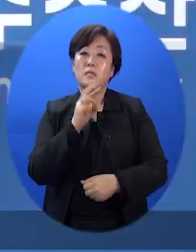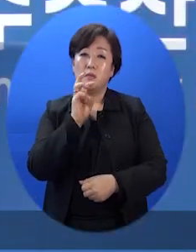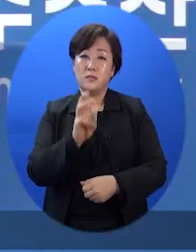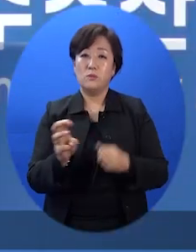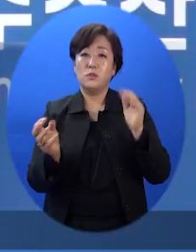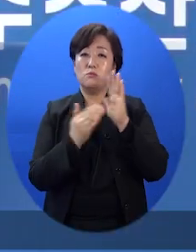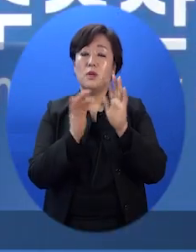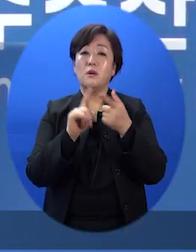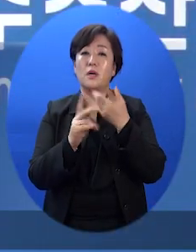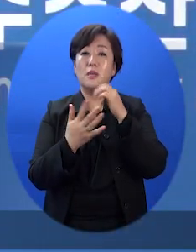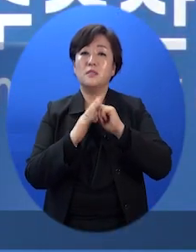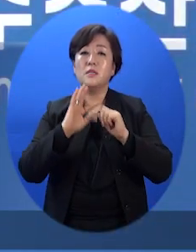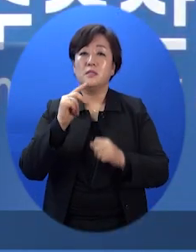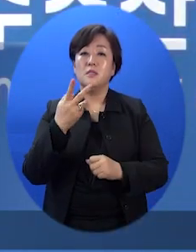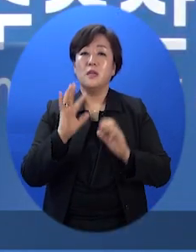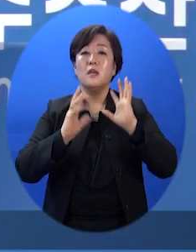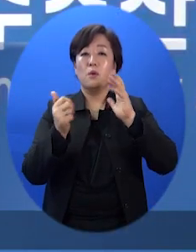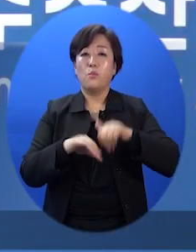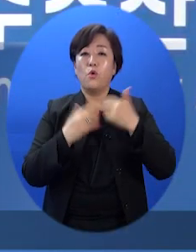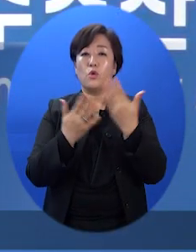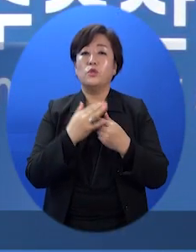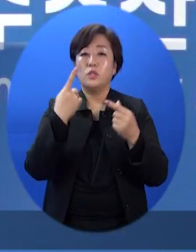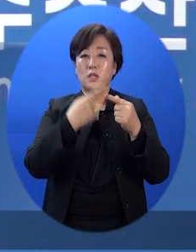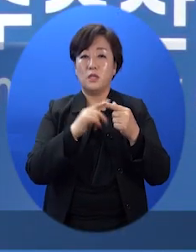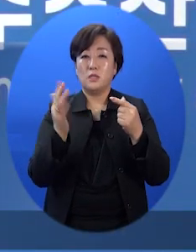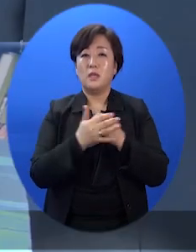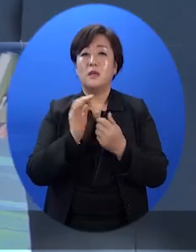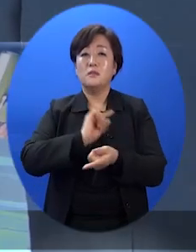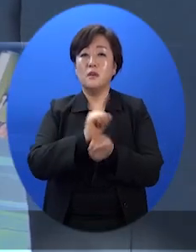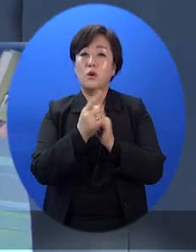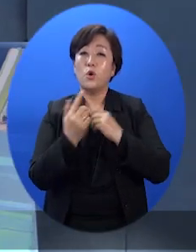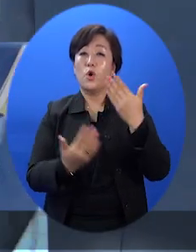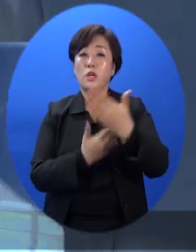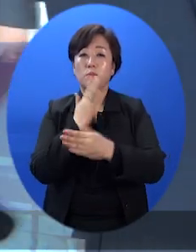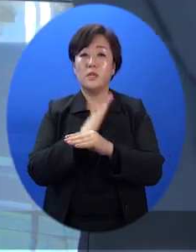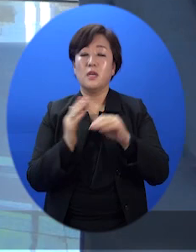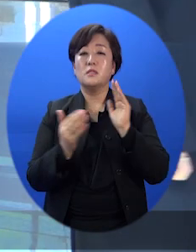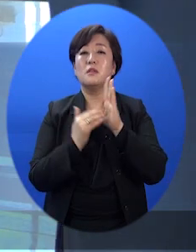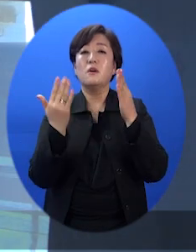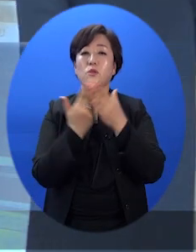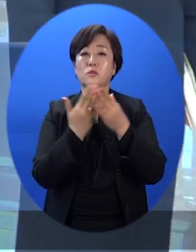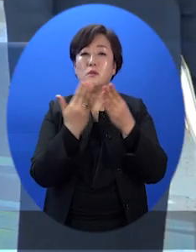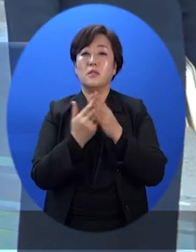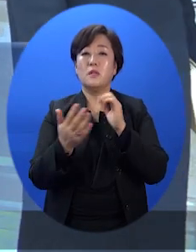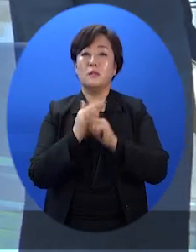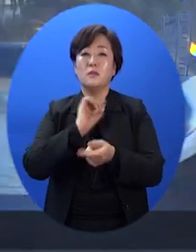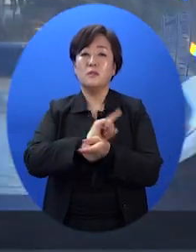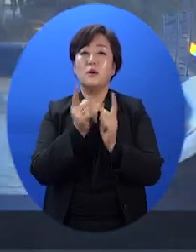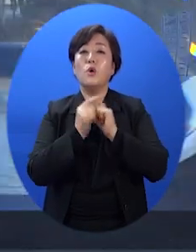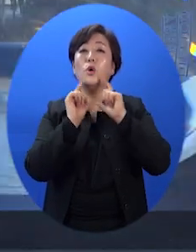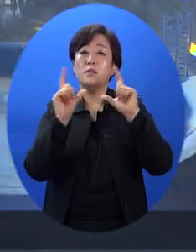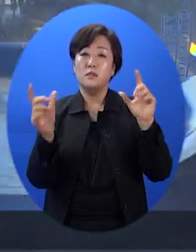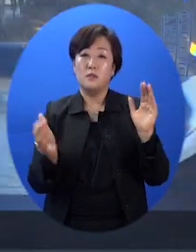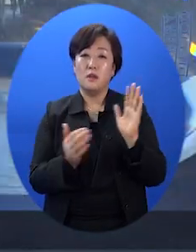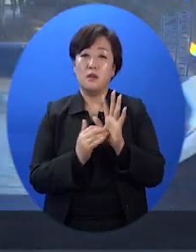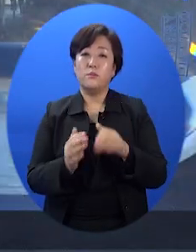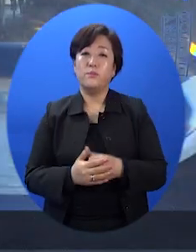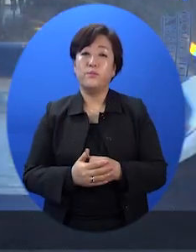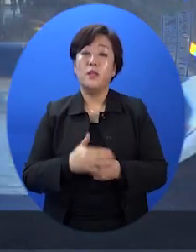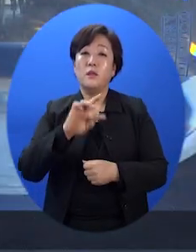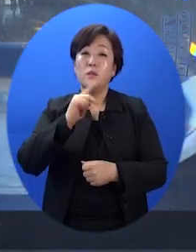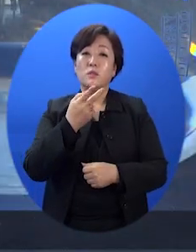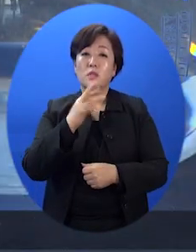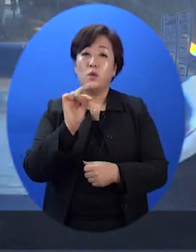2030년 수소산업 세계 1위를 목표로 상호 협력해 수소산업을 육성해 나갈 것을 선언했습니다.